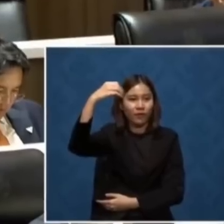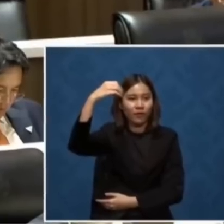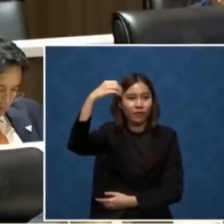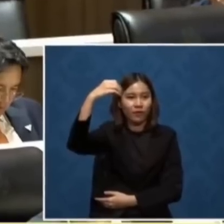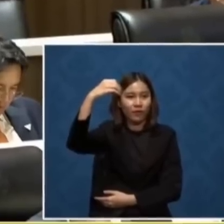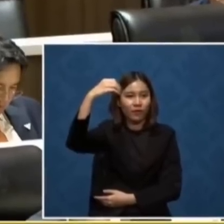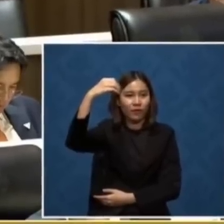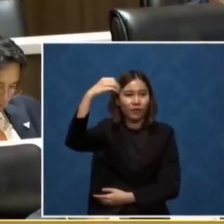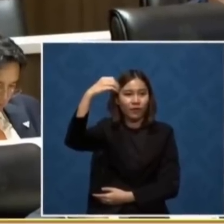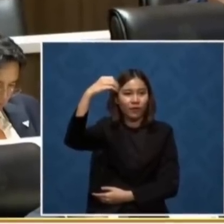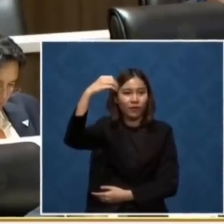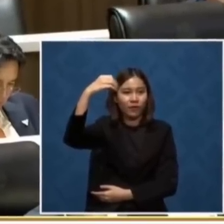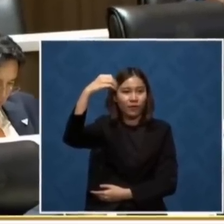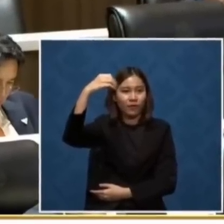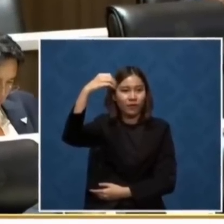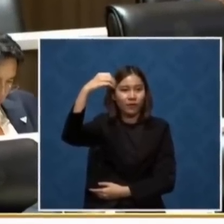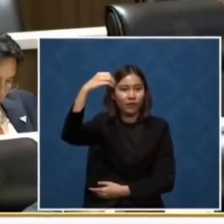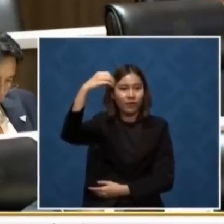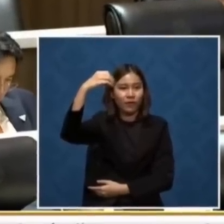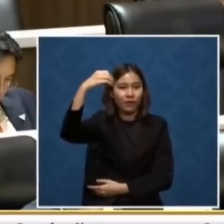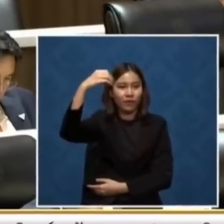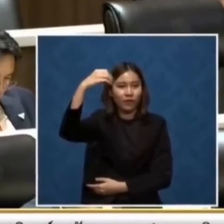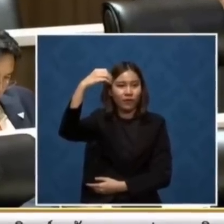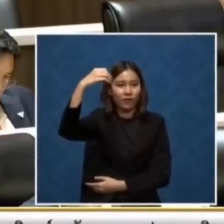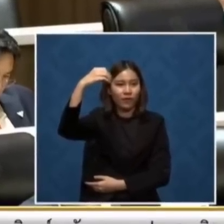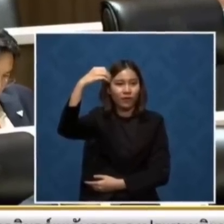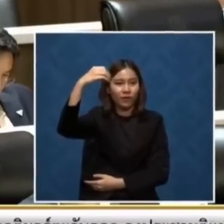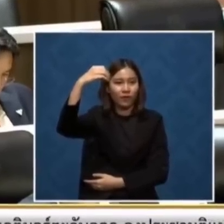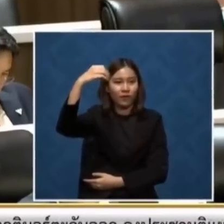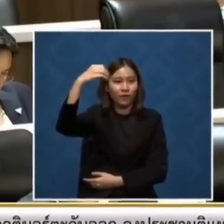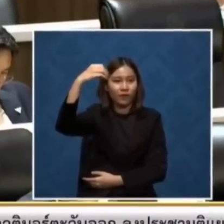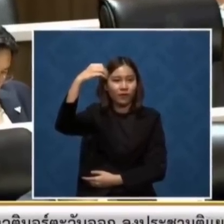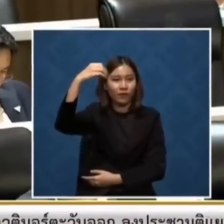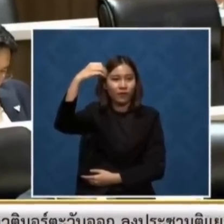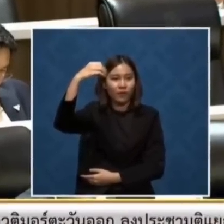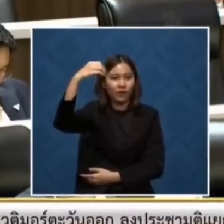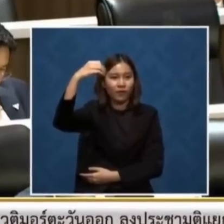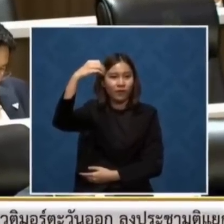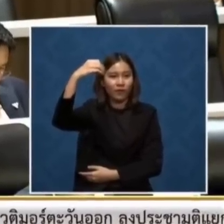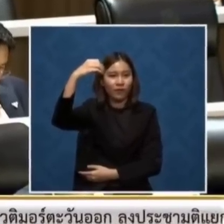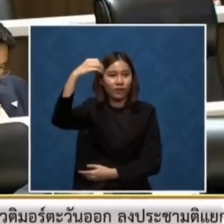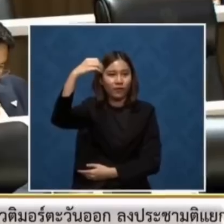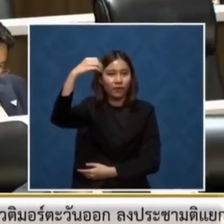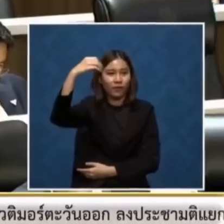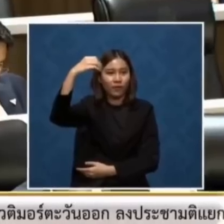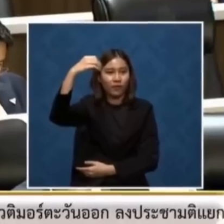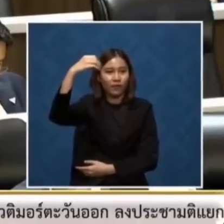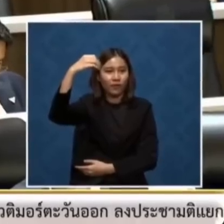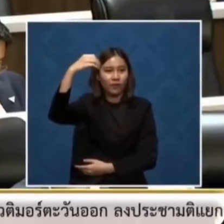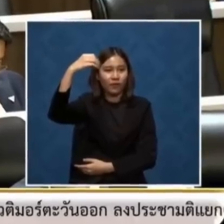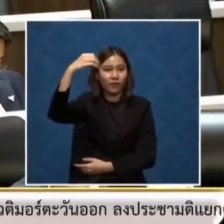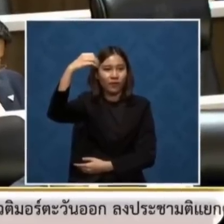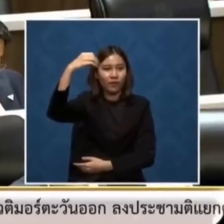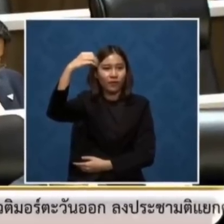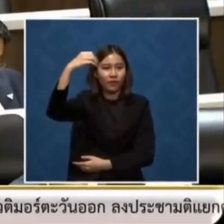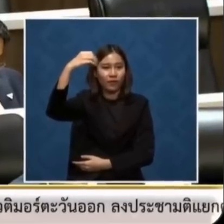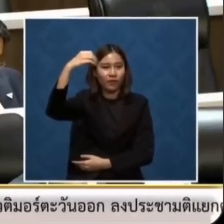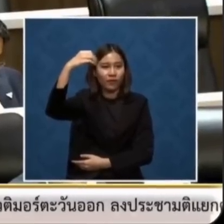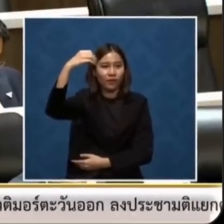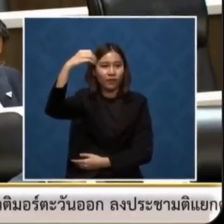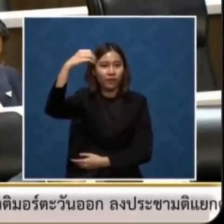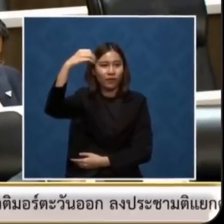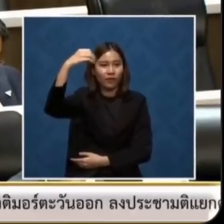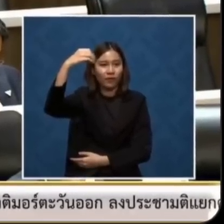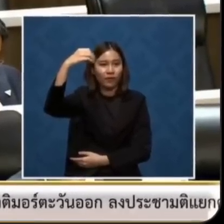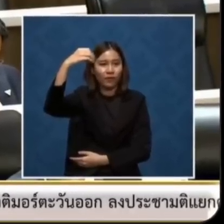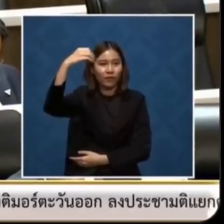ไฟฟ้าเป็นนายทุนมันก็เป็นแบบนี้เอ้าเราไปฟังกันวิโรจน์ลักษณาอดิสรกับประเด็นถลก